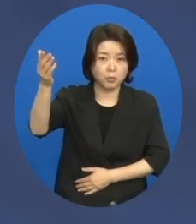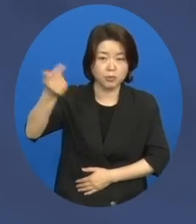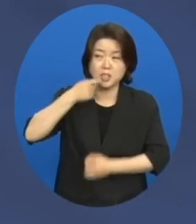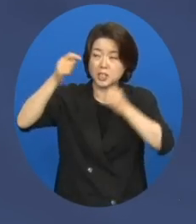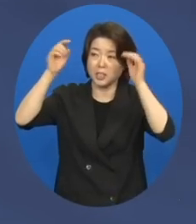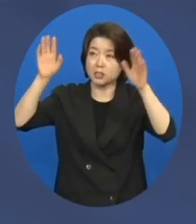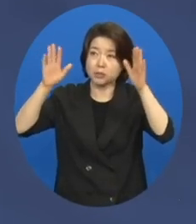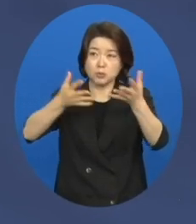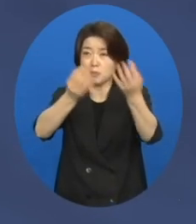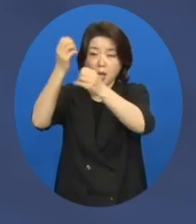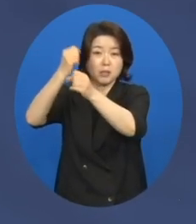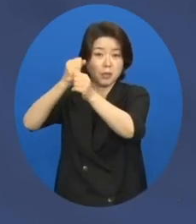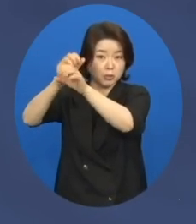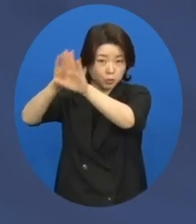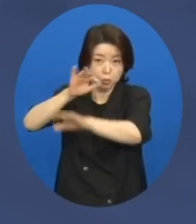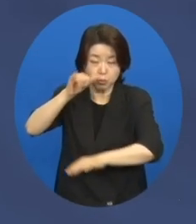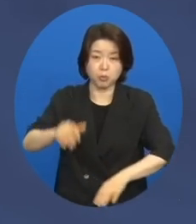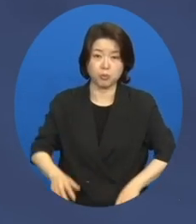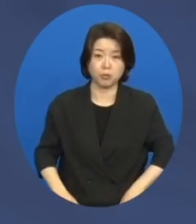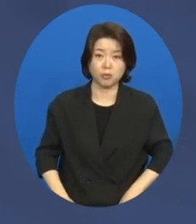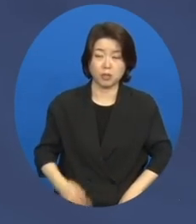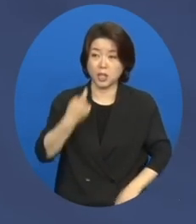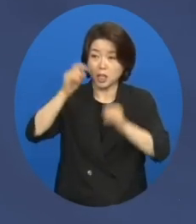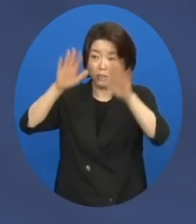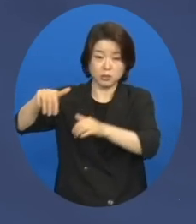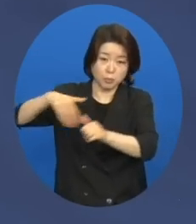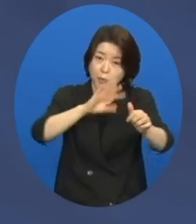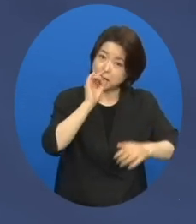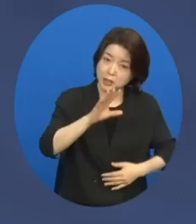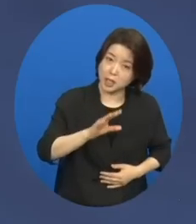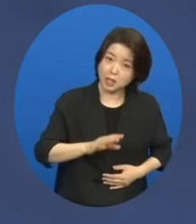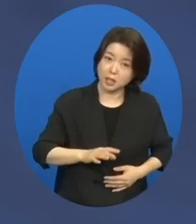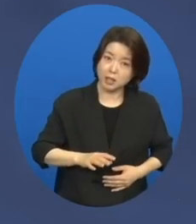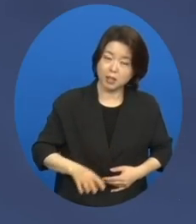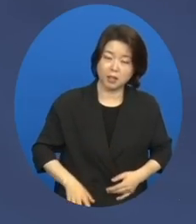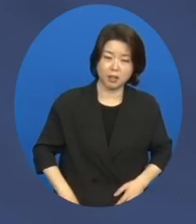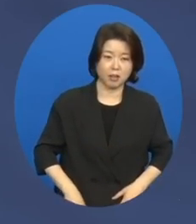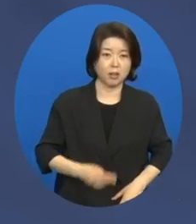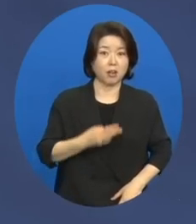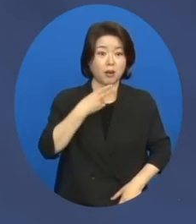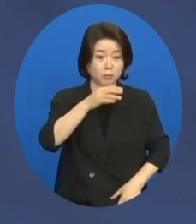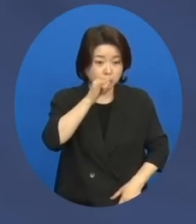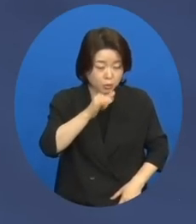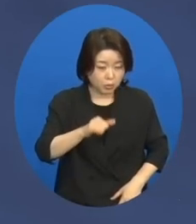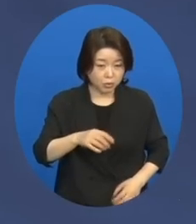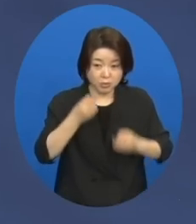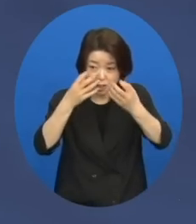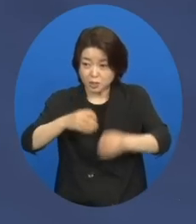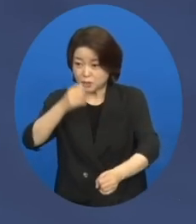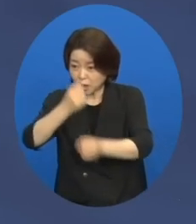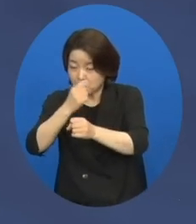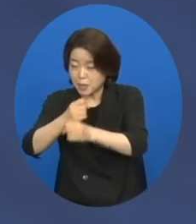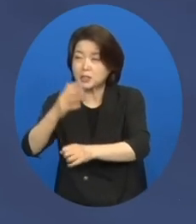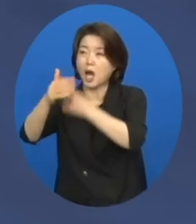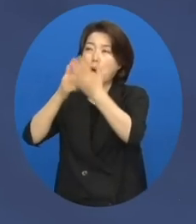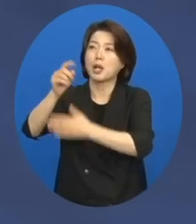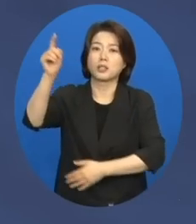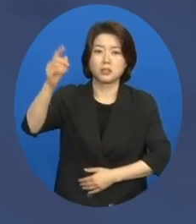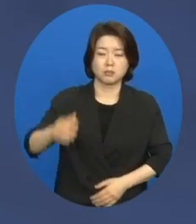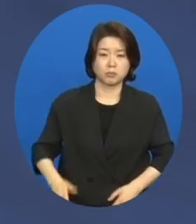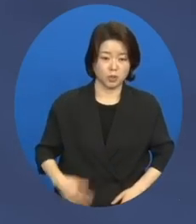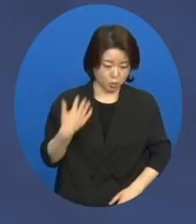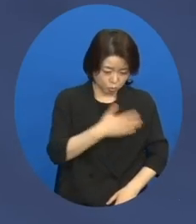많이 지으셨잖아요. 천사 잡으면 안 돼? 없는 것도 있게 만드신 하나님이 뭐가 그렇게